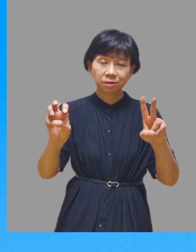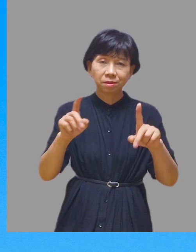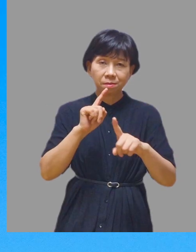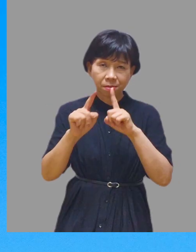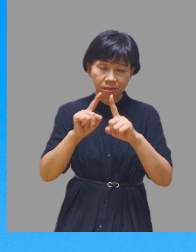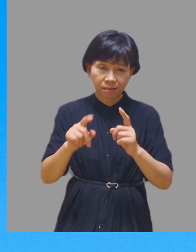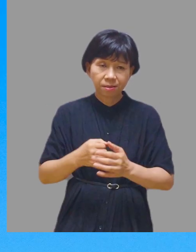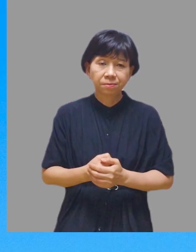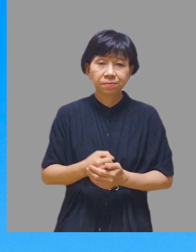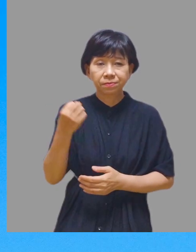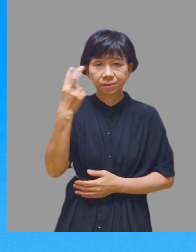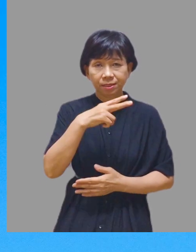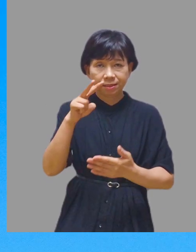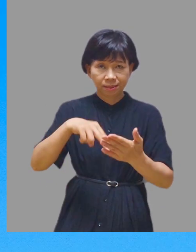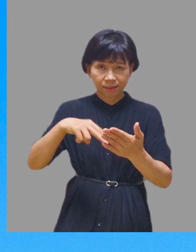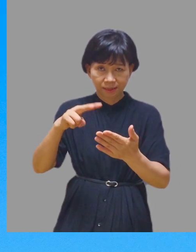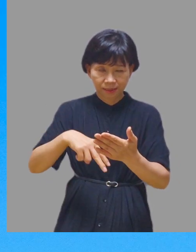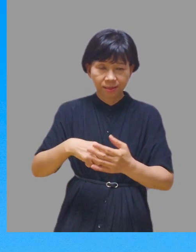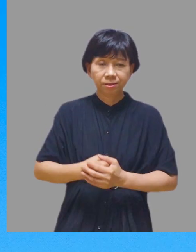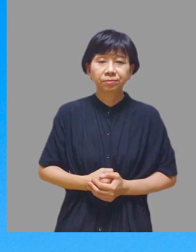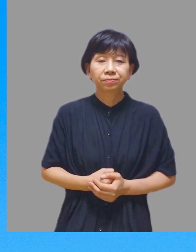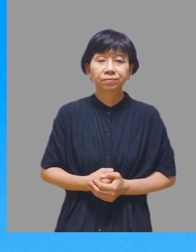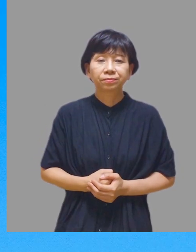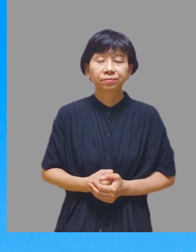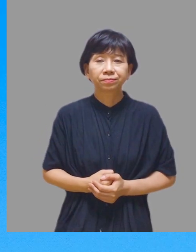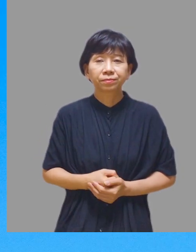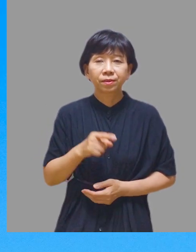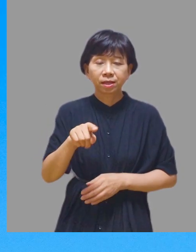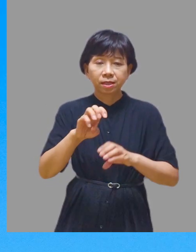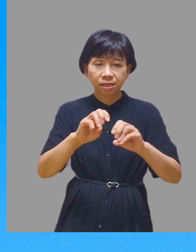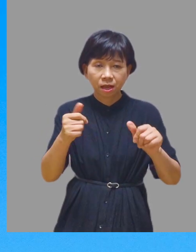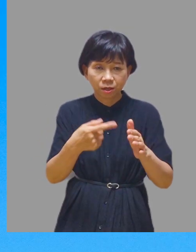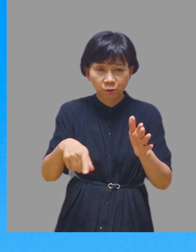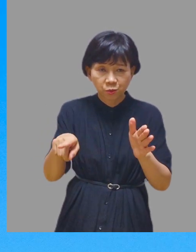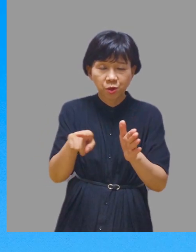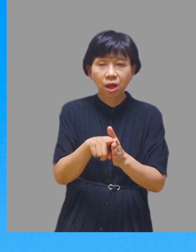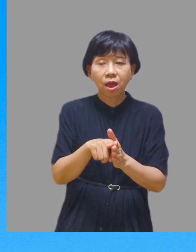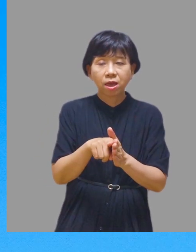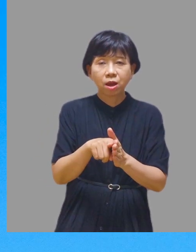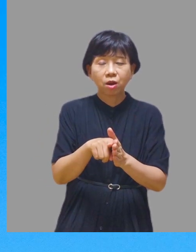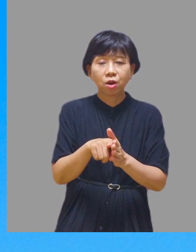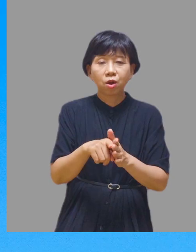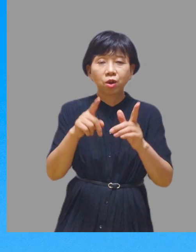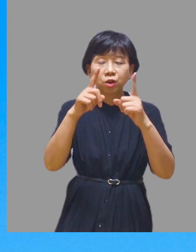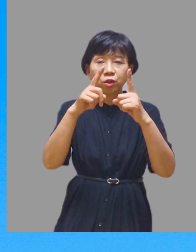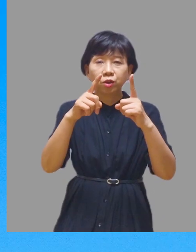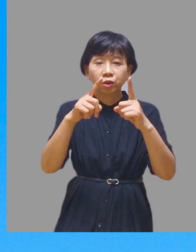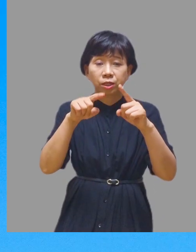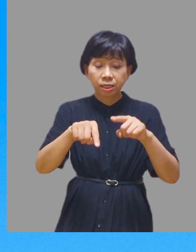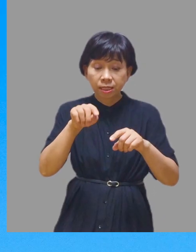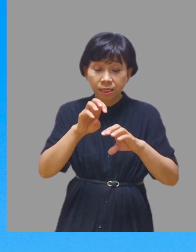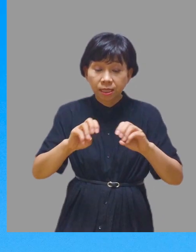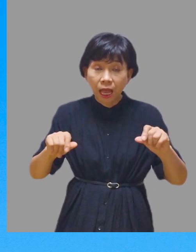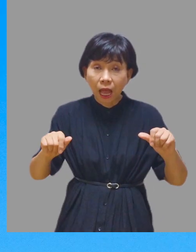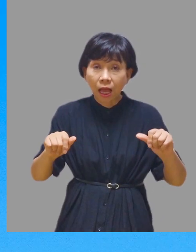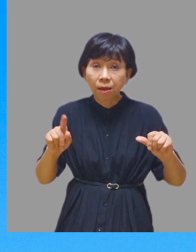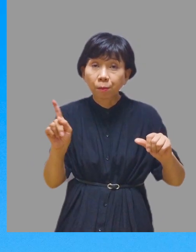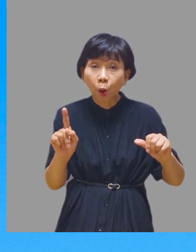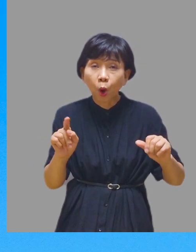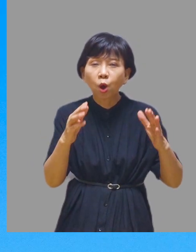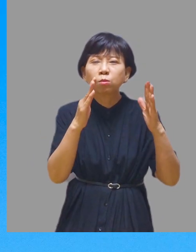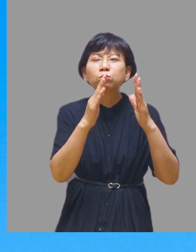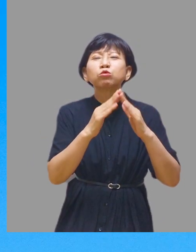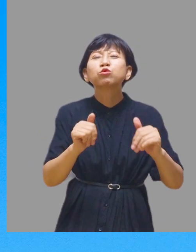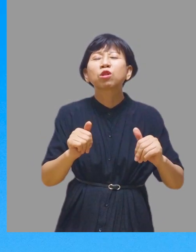제가 한번 다시 천천히 읽어보겠습니다. 이 땅을 위하여. 이 땅은요, 무너진